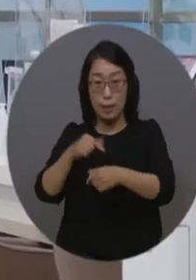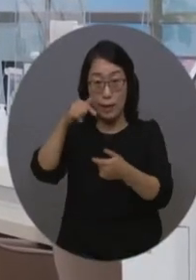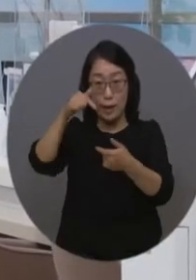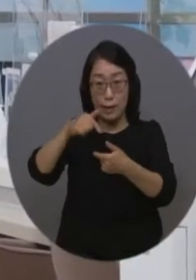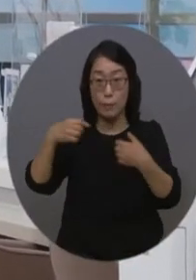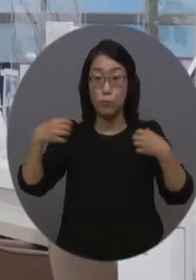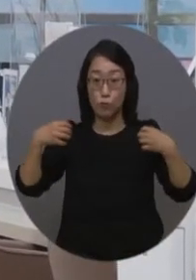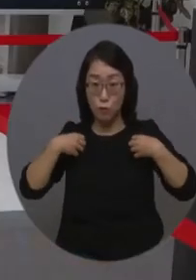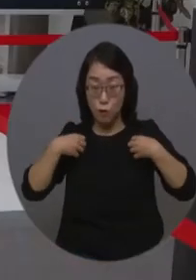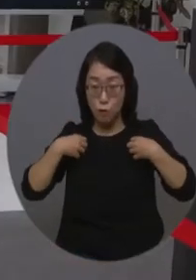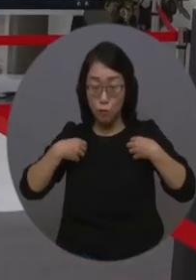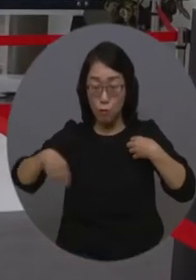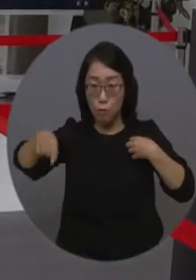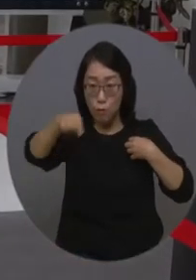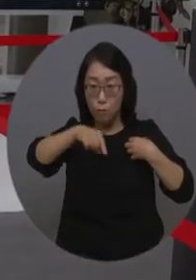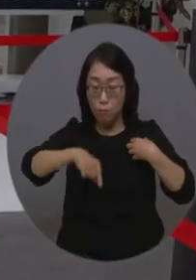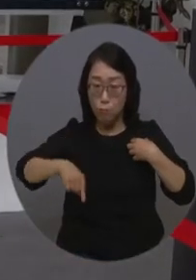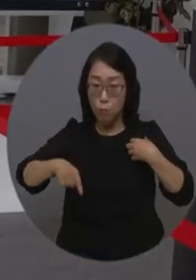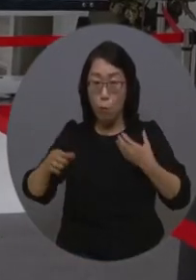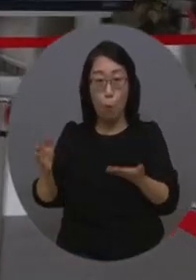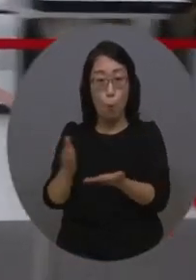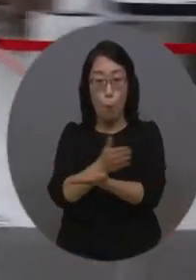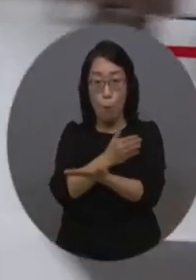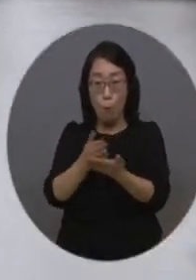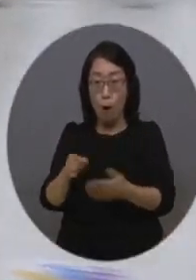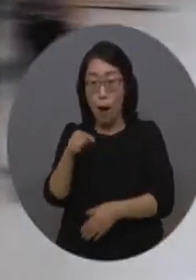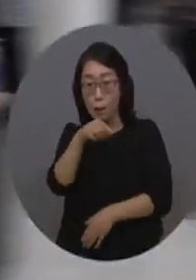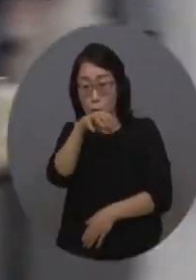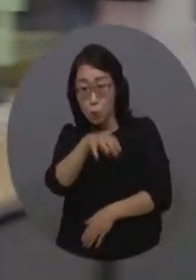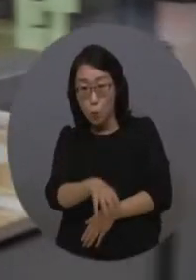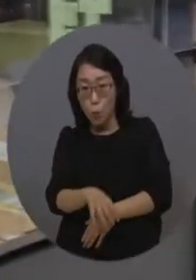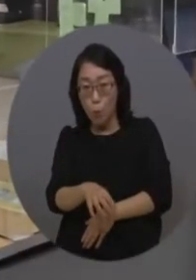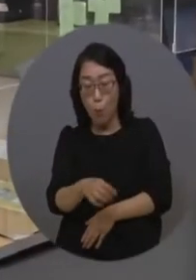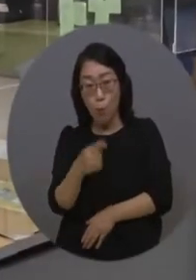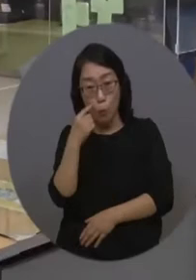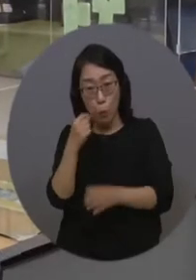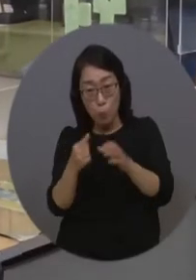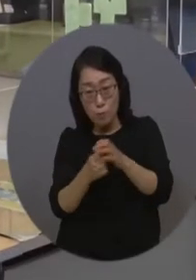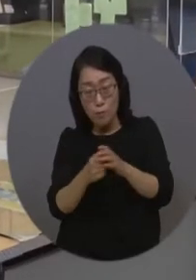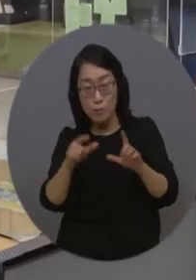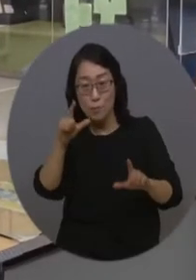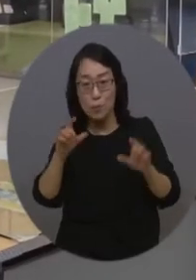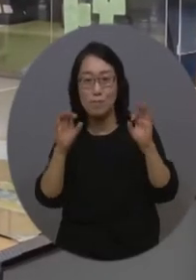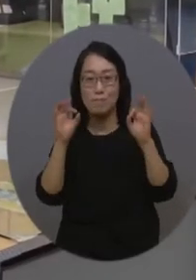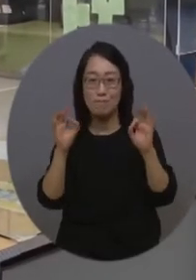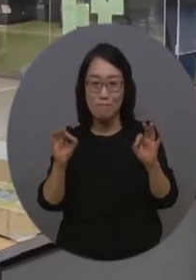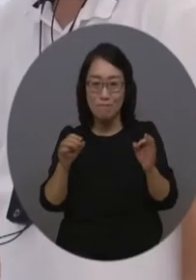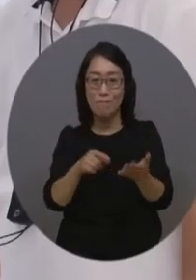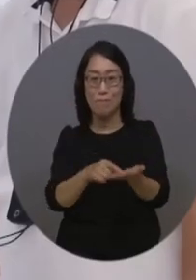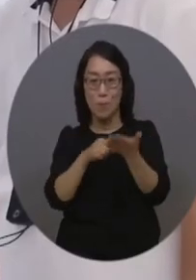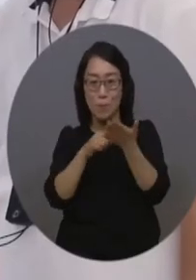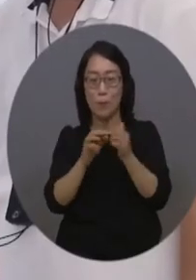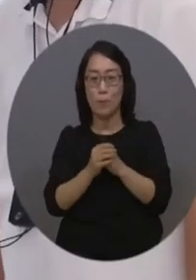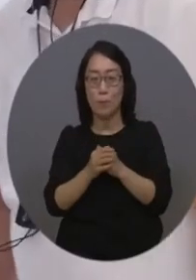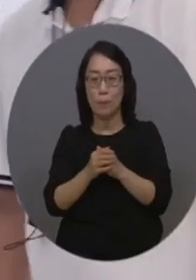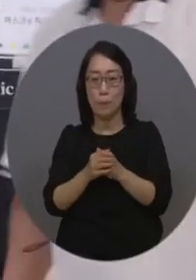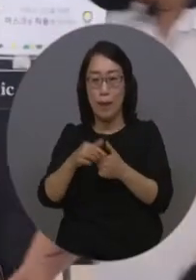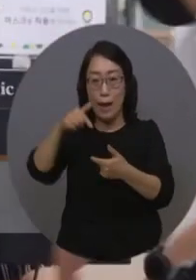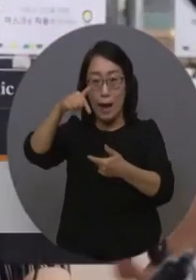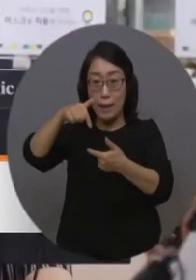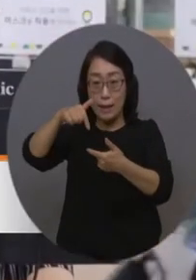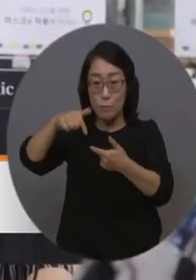강남구청의 민원 창구가 한산한 가운데 로비 한켠에서는 이색적인 광경이 펼쳐집니다. 강남구